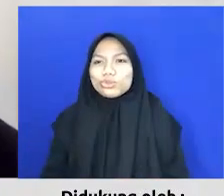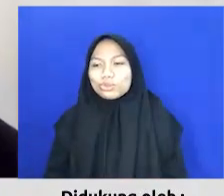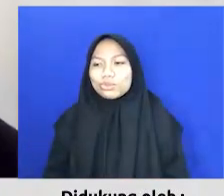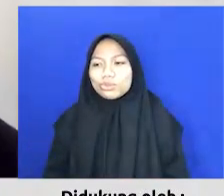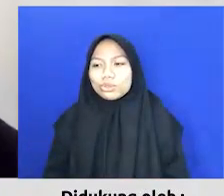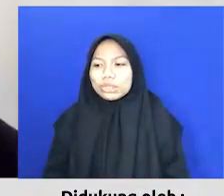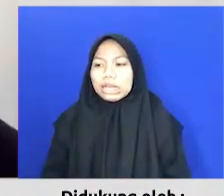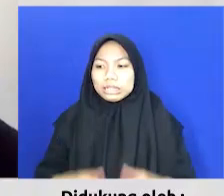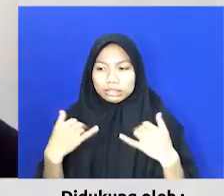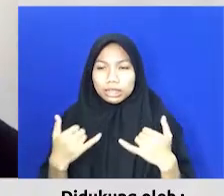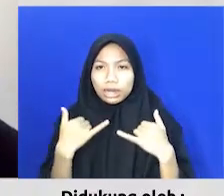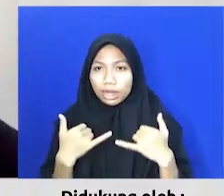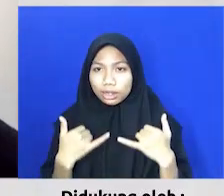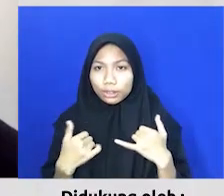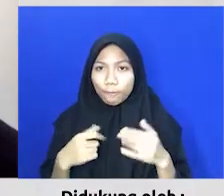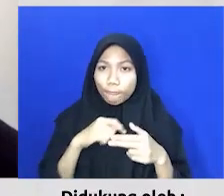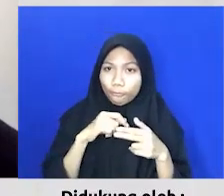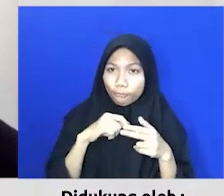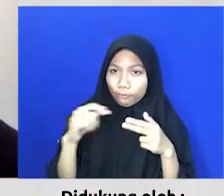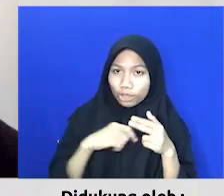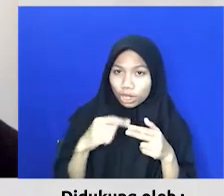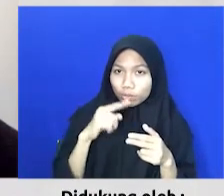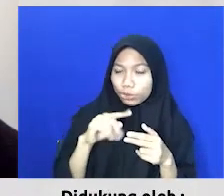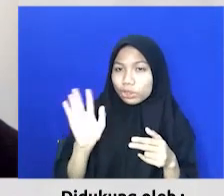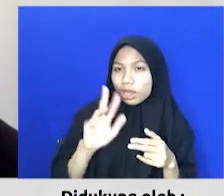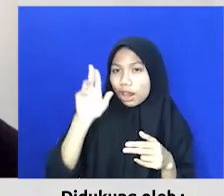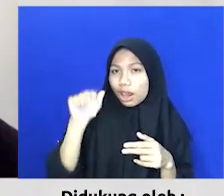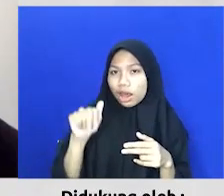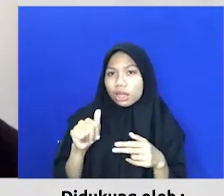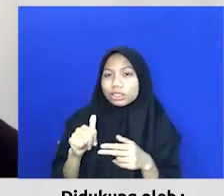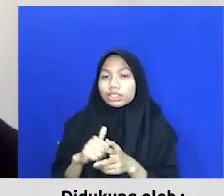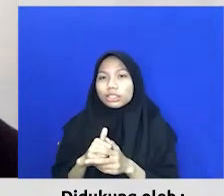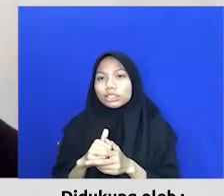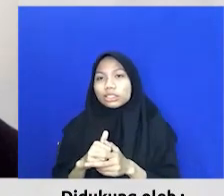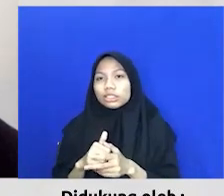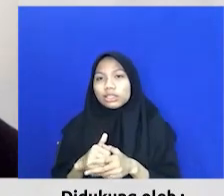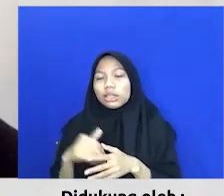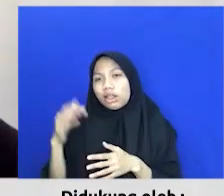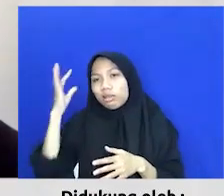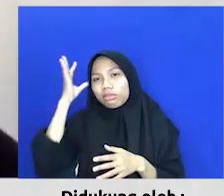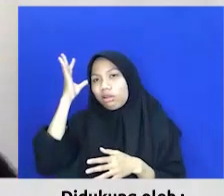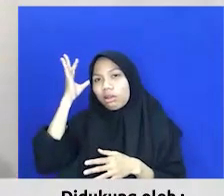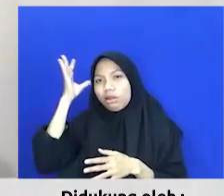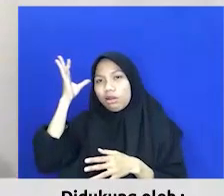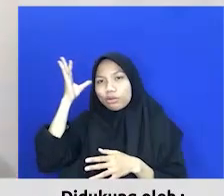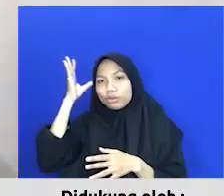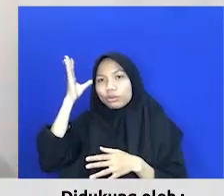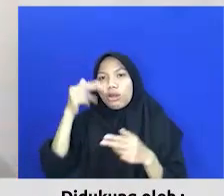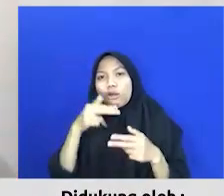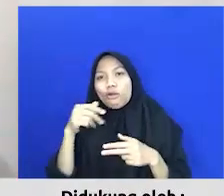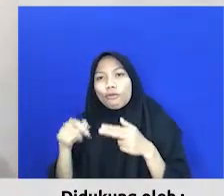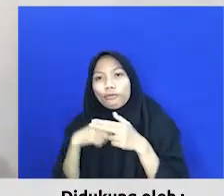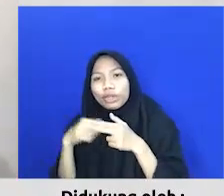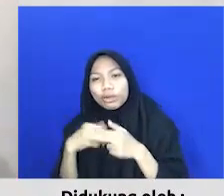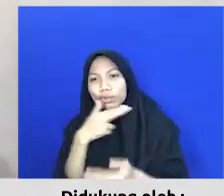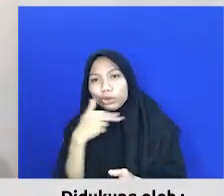kan, besar itu, tapi saya lama nggak nonton sih, mohon maaf. Yes. Ya, Pak. Jadi film-film